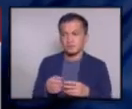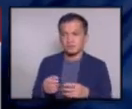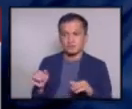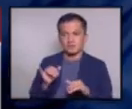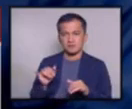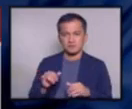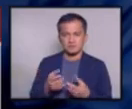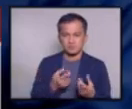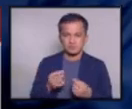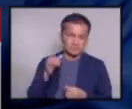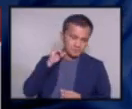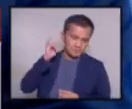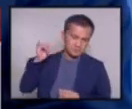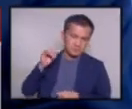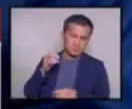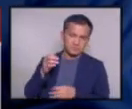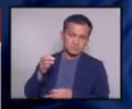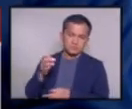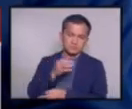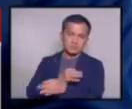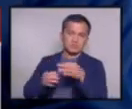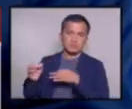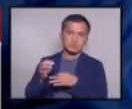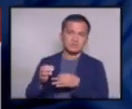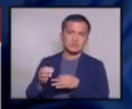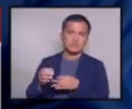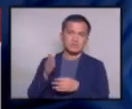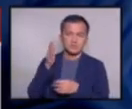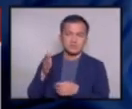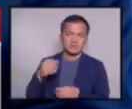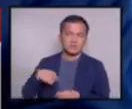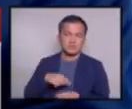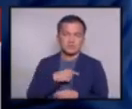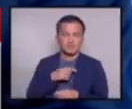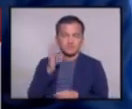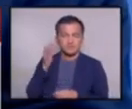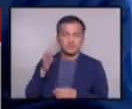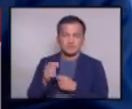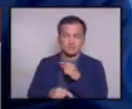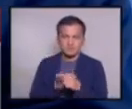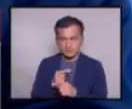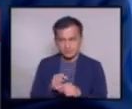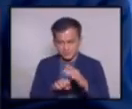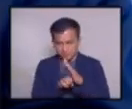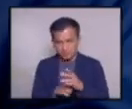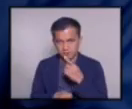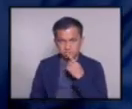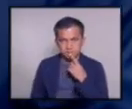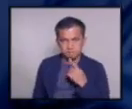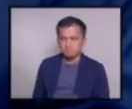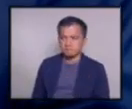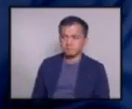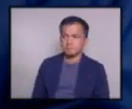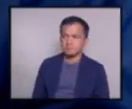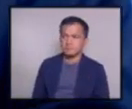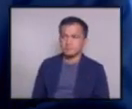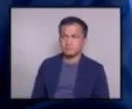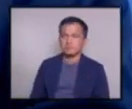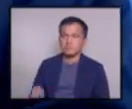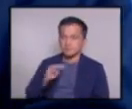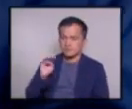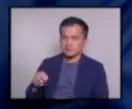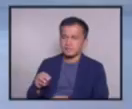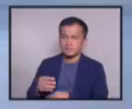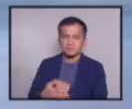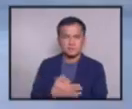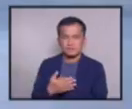suicide at sinasanla mo ang kinabukasan ng ating mga future generations. Concrete example. I mean, you know, Manila Bay rehabilitation.